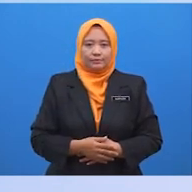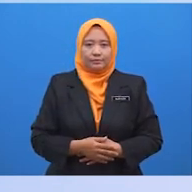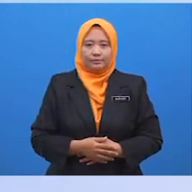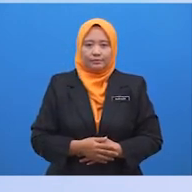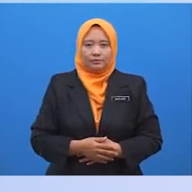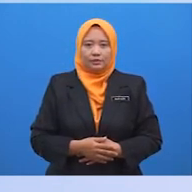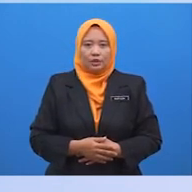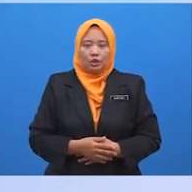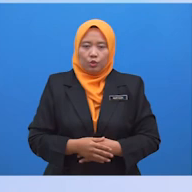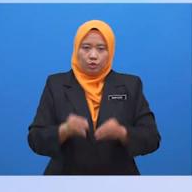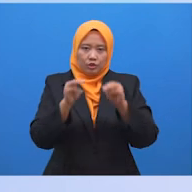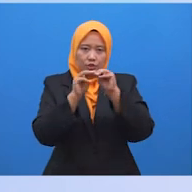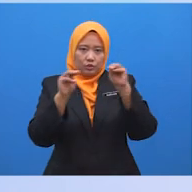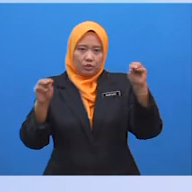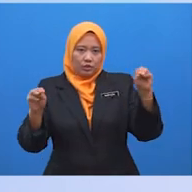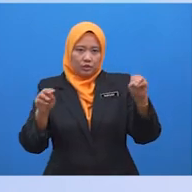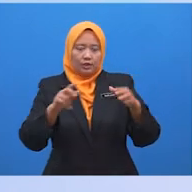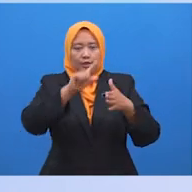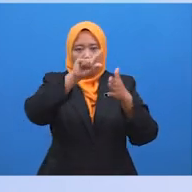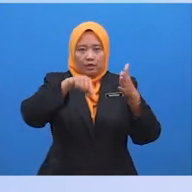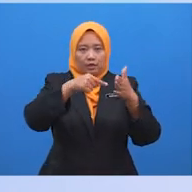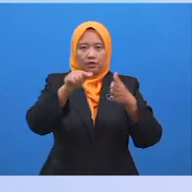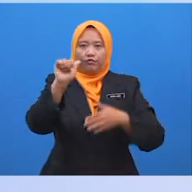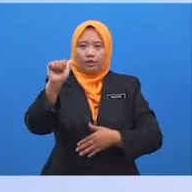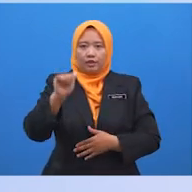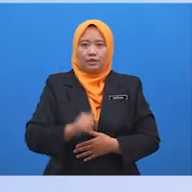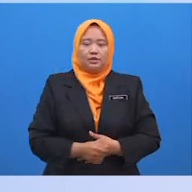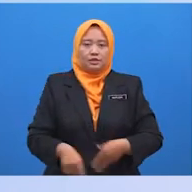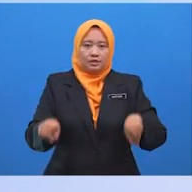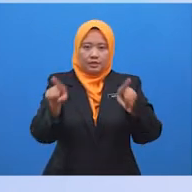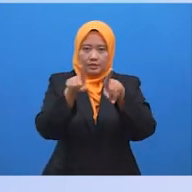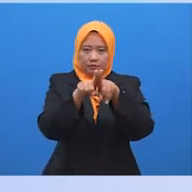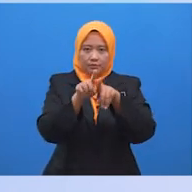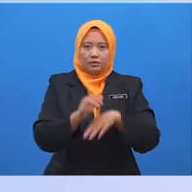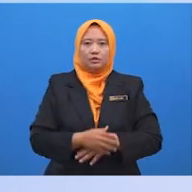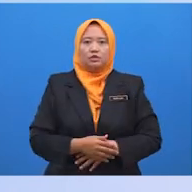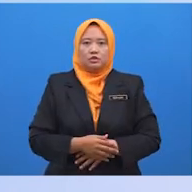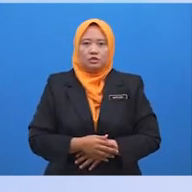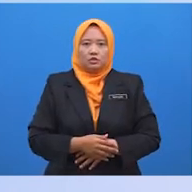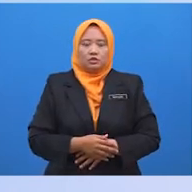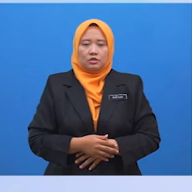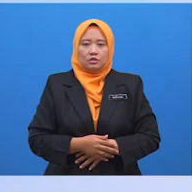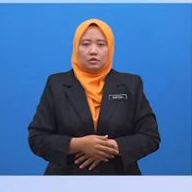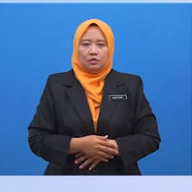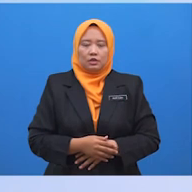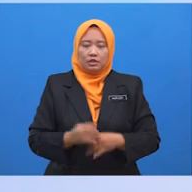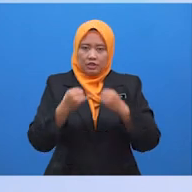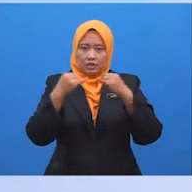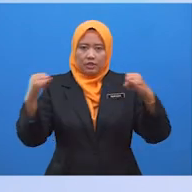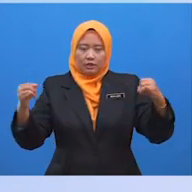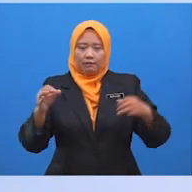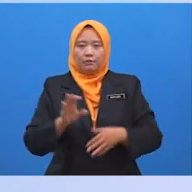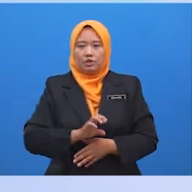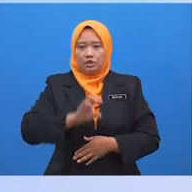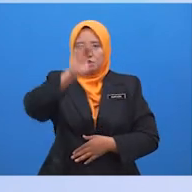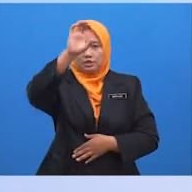Kecerunan graf bagi cecair A sama, iaitu jarak mencancang bahagi